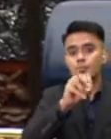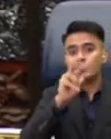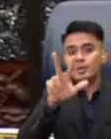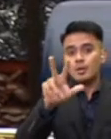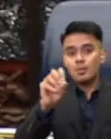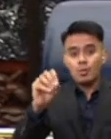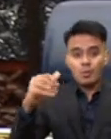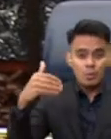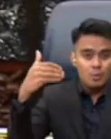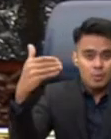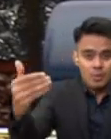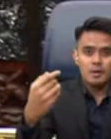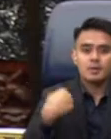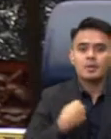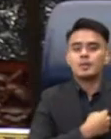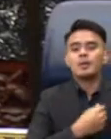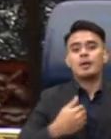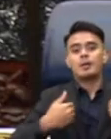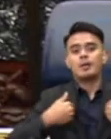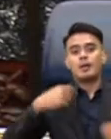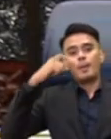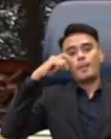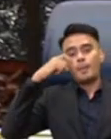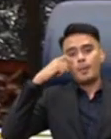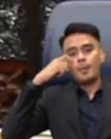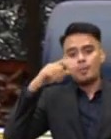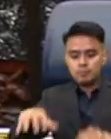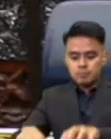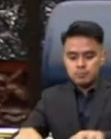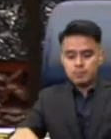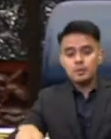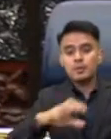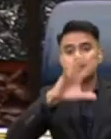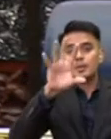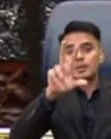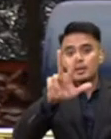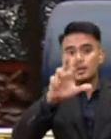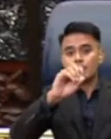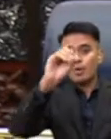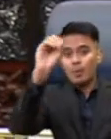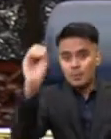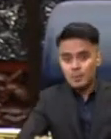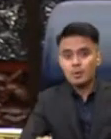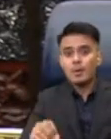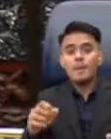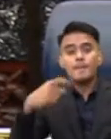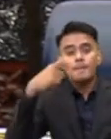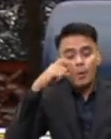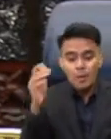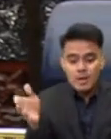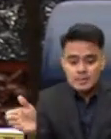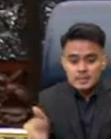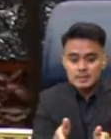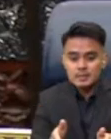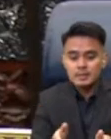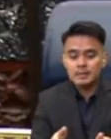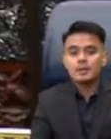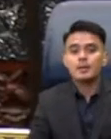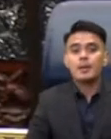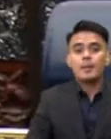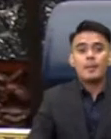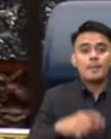nanti kita ada bawang di sekitar 30% bawang kecil bukan bawang besar bawang besar Mardi